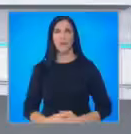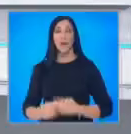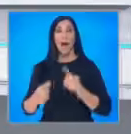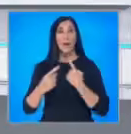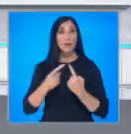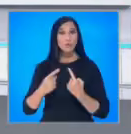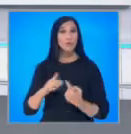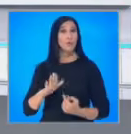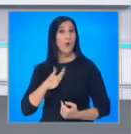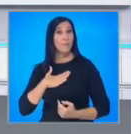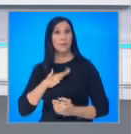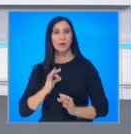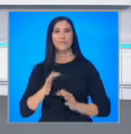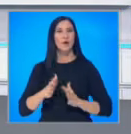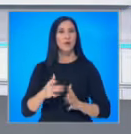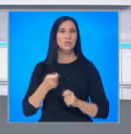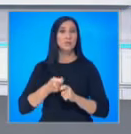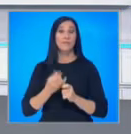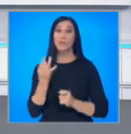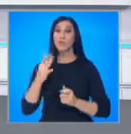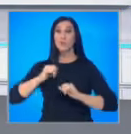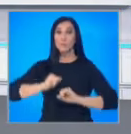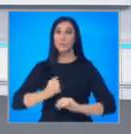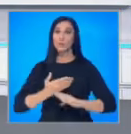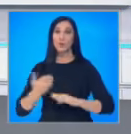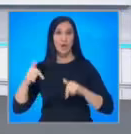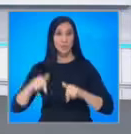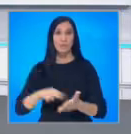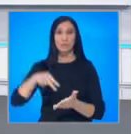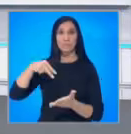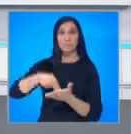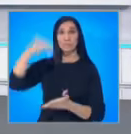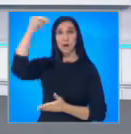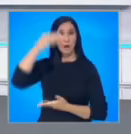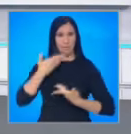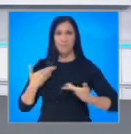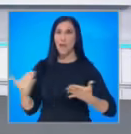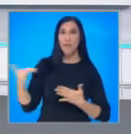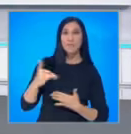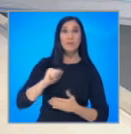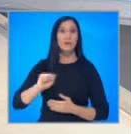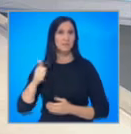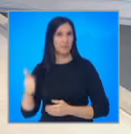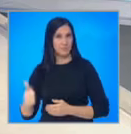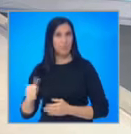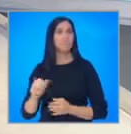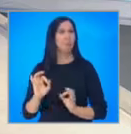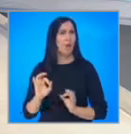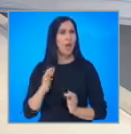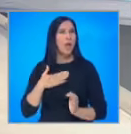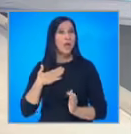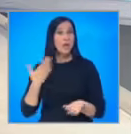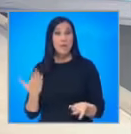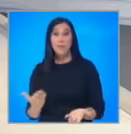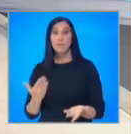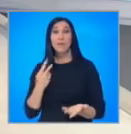Разговорите на Има такъв народ за съставянето на новия кабинет продължиха и днес. Изправи се, БГ, ние идваме и БСП. И така, има ли знаци